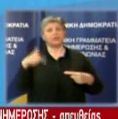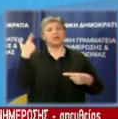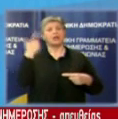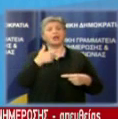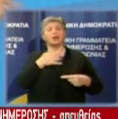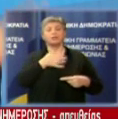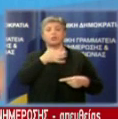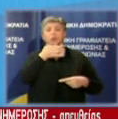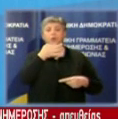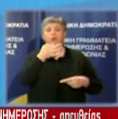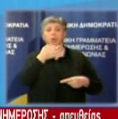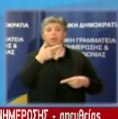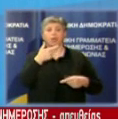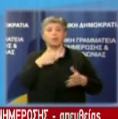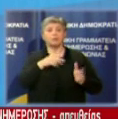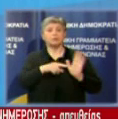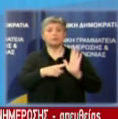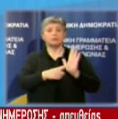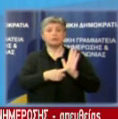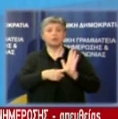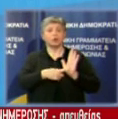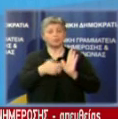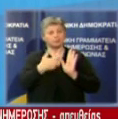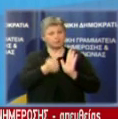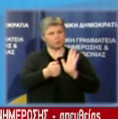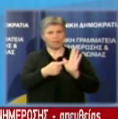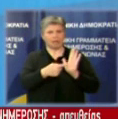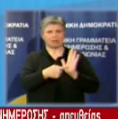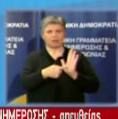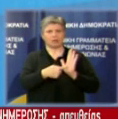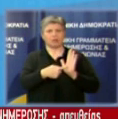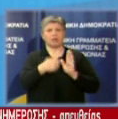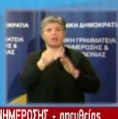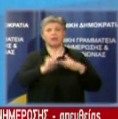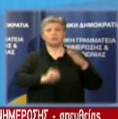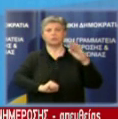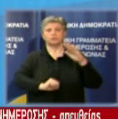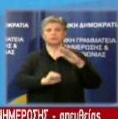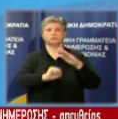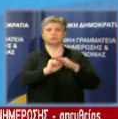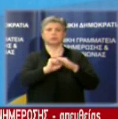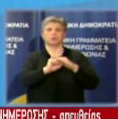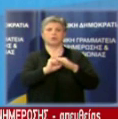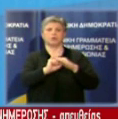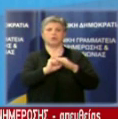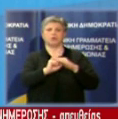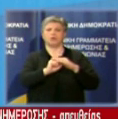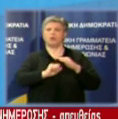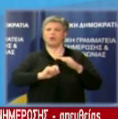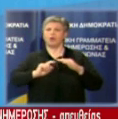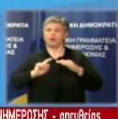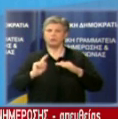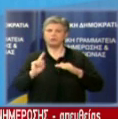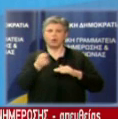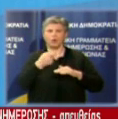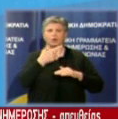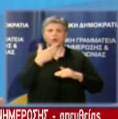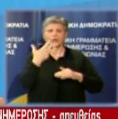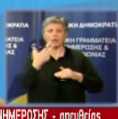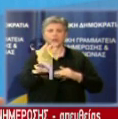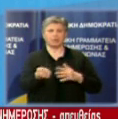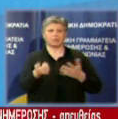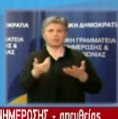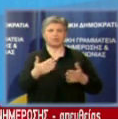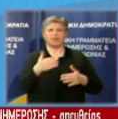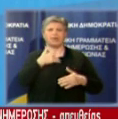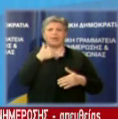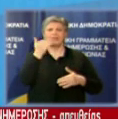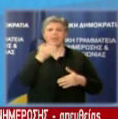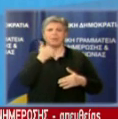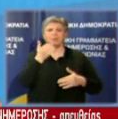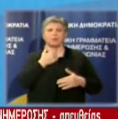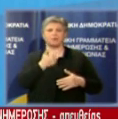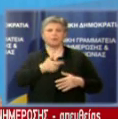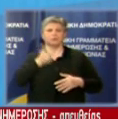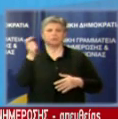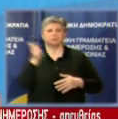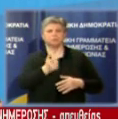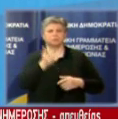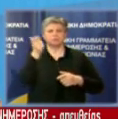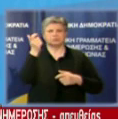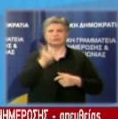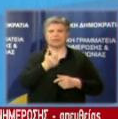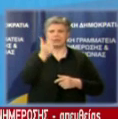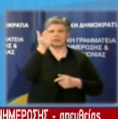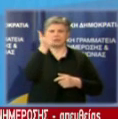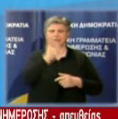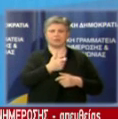πολλαπλές συντάξεις, που έτσι κι αλλιώς ισχύει για όλους. Και ταυτοχρόνως κάποιες εξ αυτών, που φαίνεται έτσι